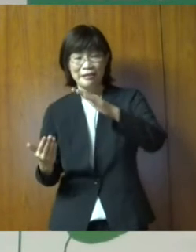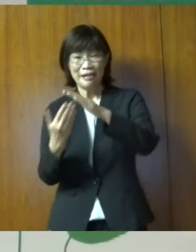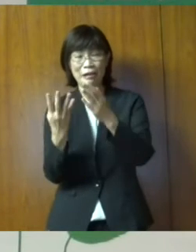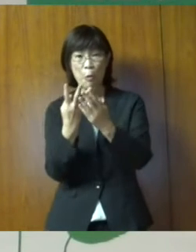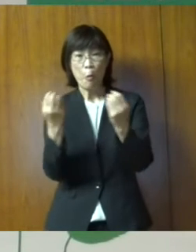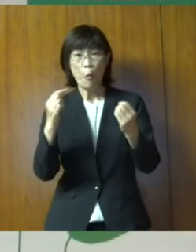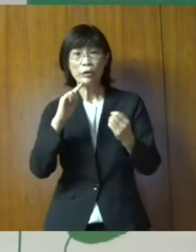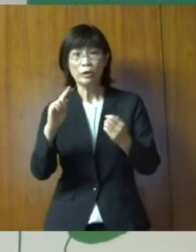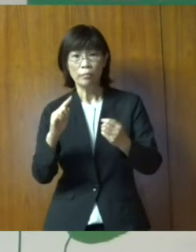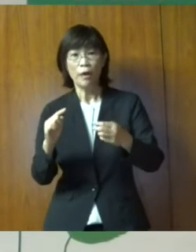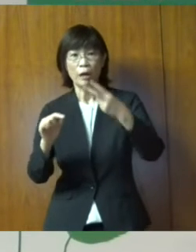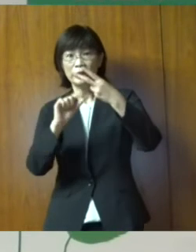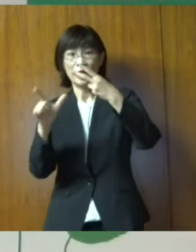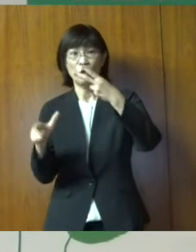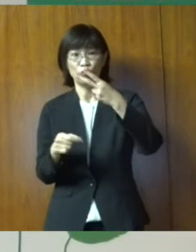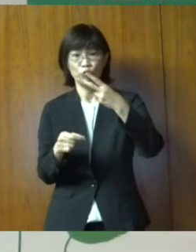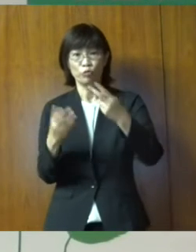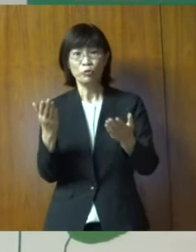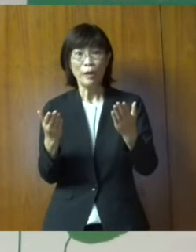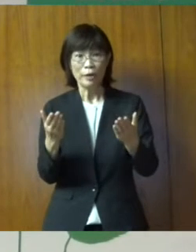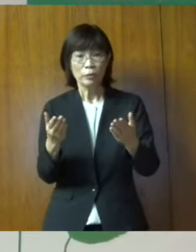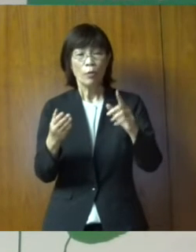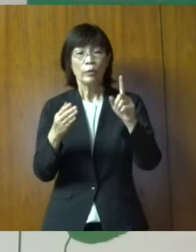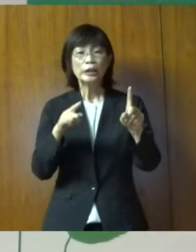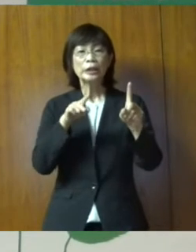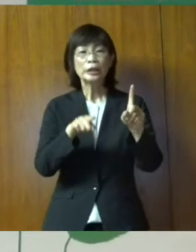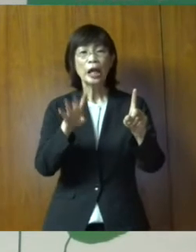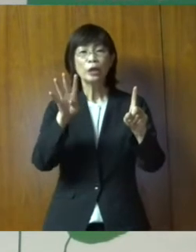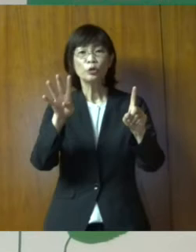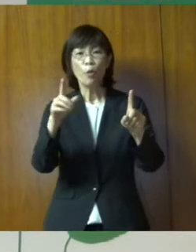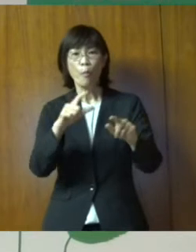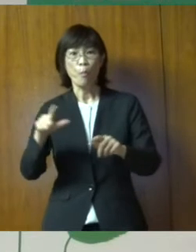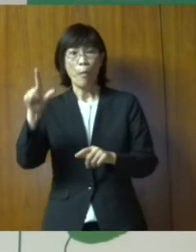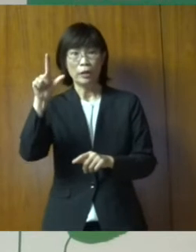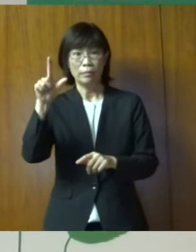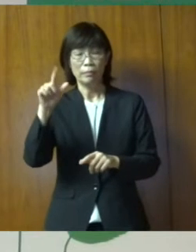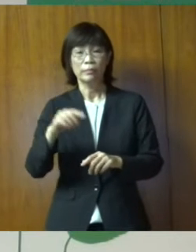最多だった今年2月の約 1.4 倍です。